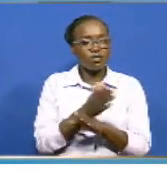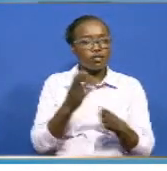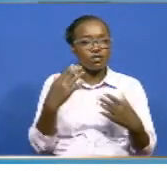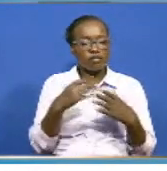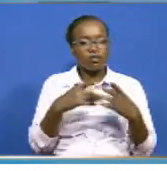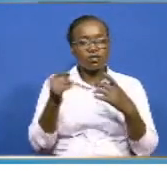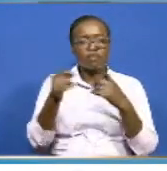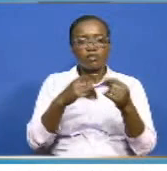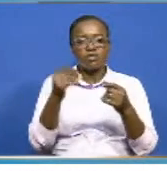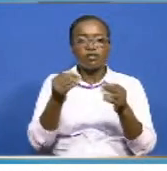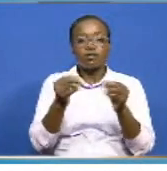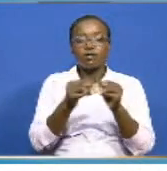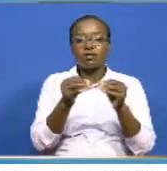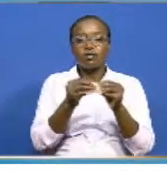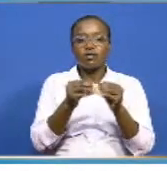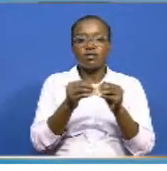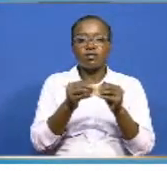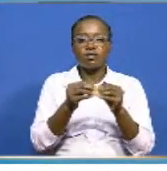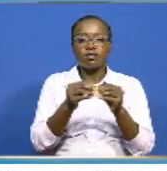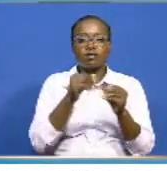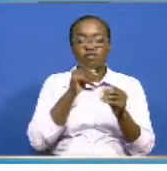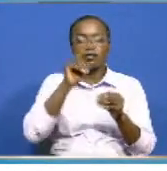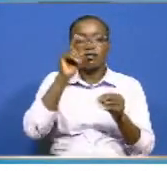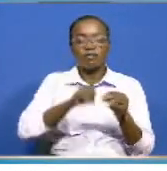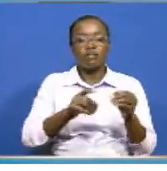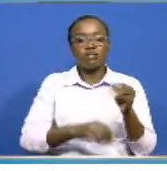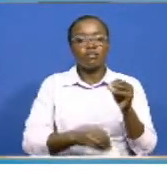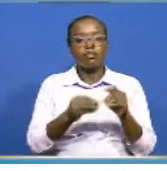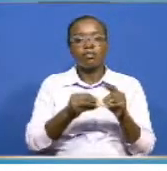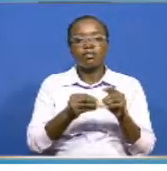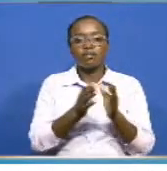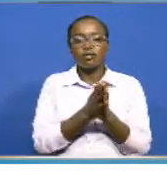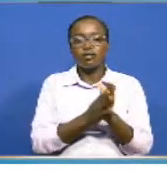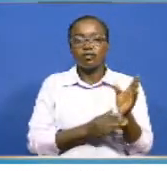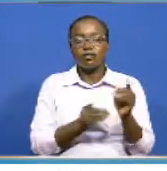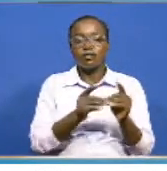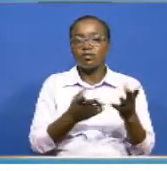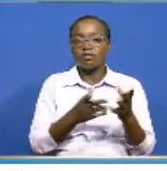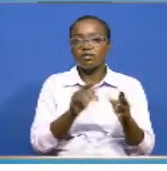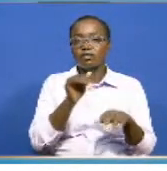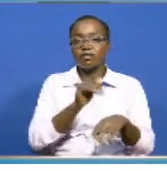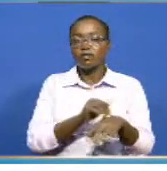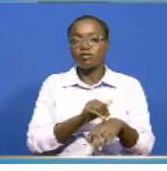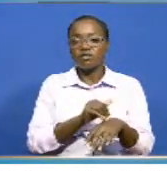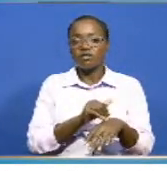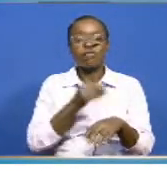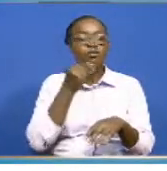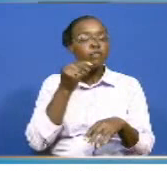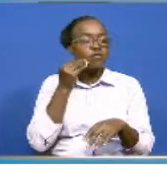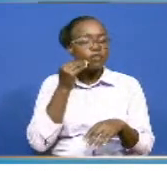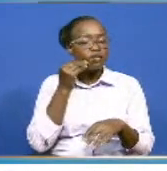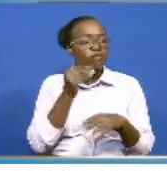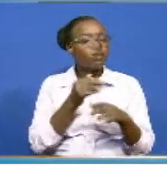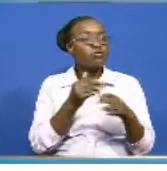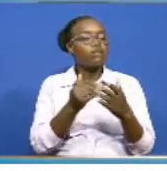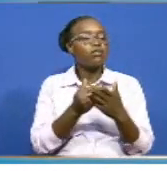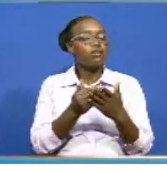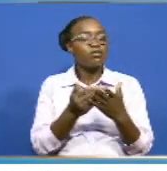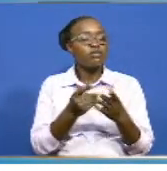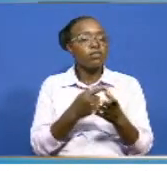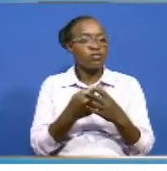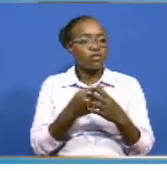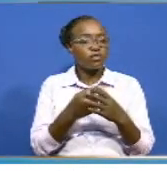wanakwenda katika mikutano ambayo hawangestahili hata kukutana. Mnakutana tu mkiwa pale nyumbani kupitia kwenye mtandao na mkutano